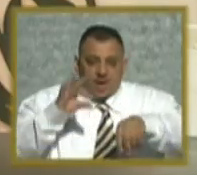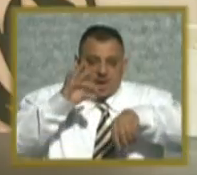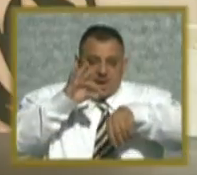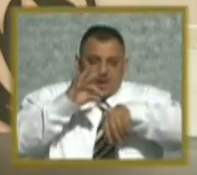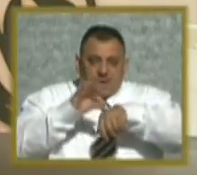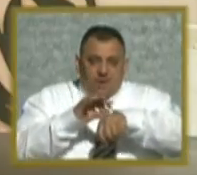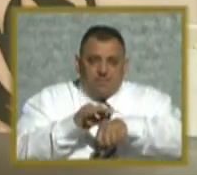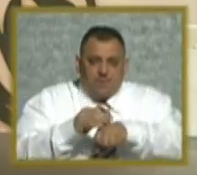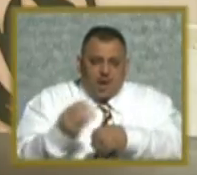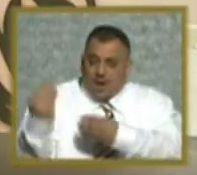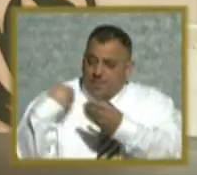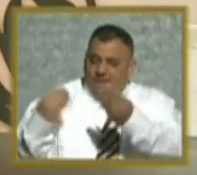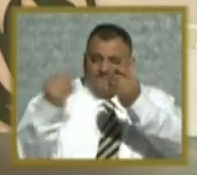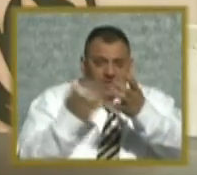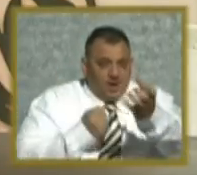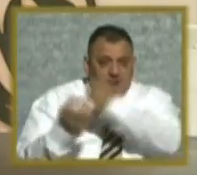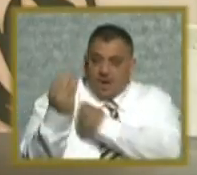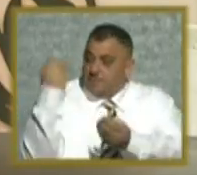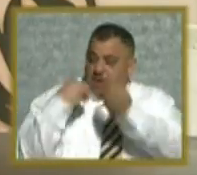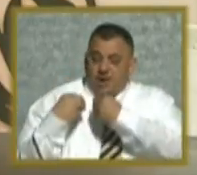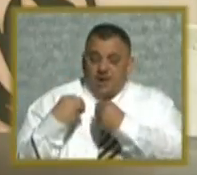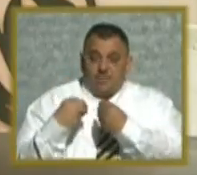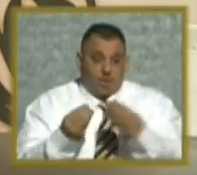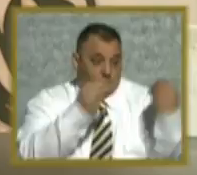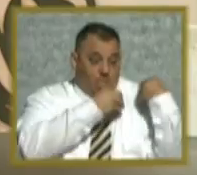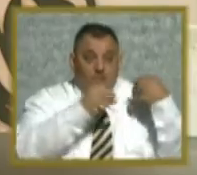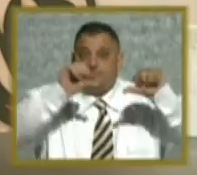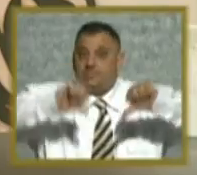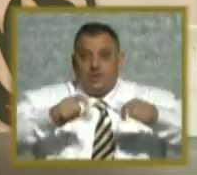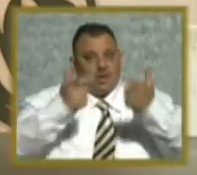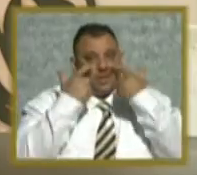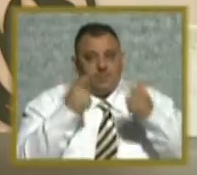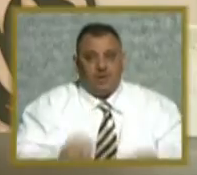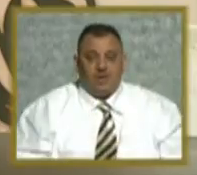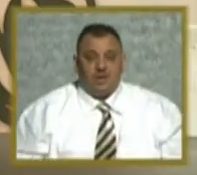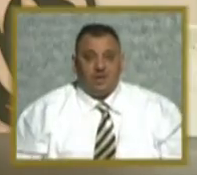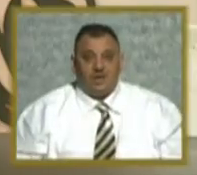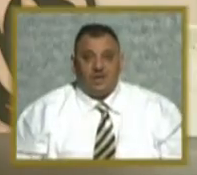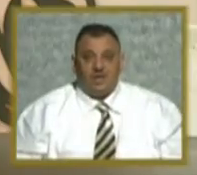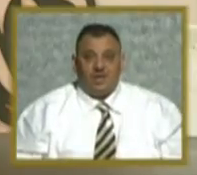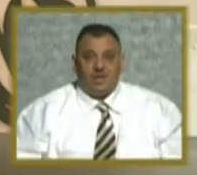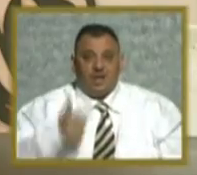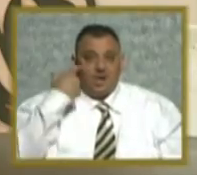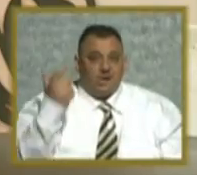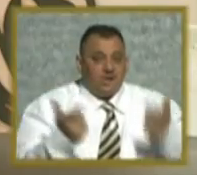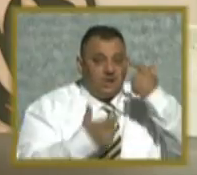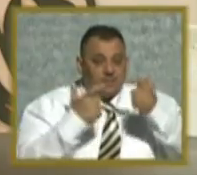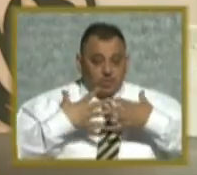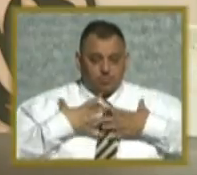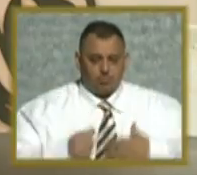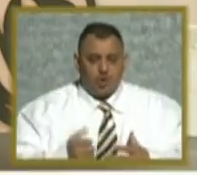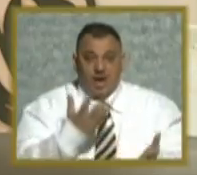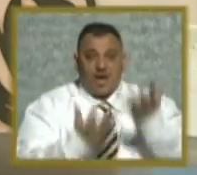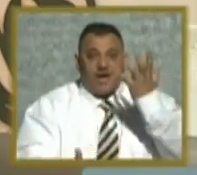يسعى في جلب الحسنات لا في كسب السيئات. الإنسان ينبغي له الآن أن يبحث عن فكاكه ونجاته من